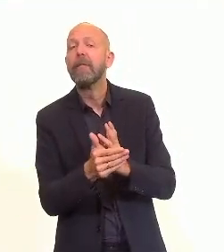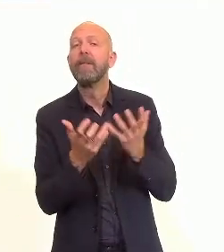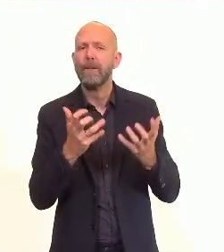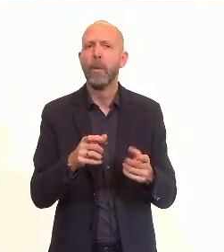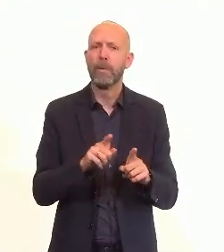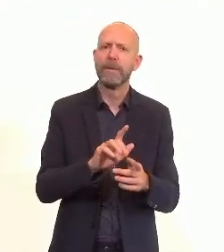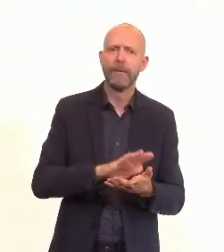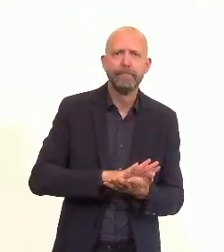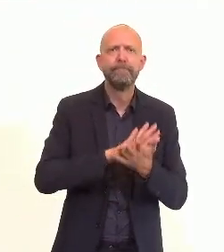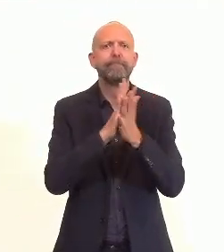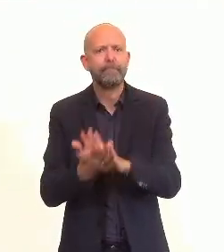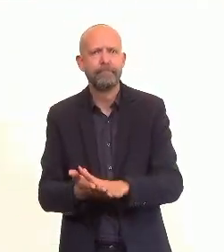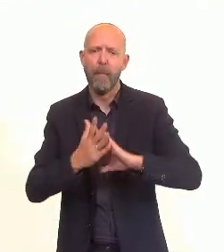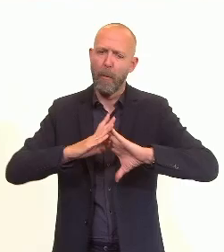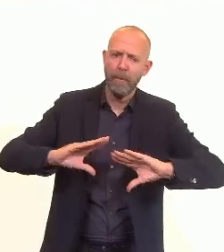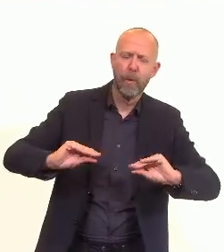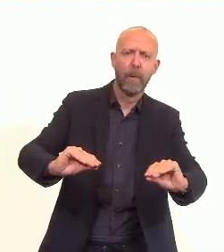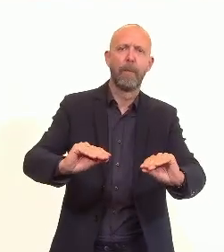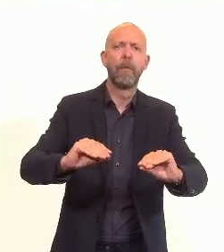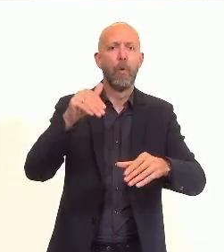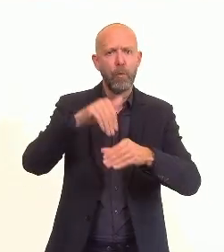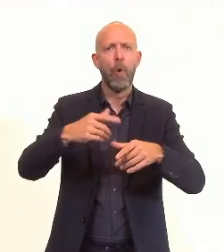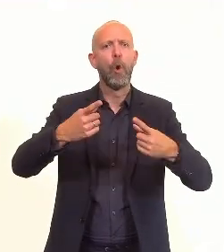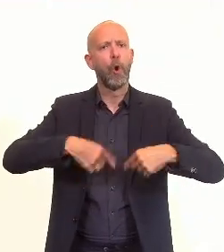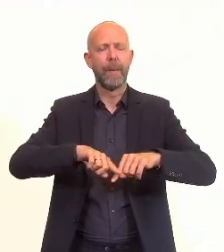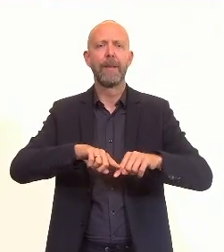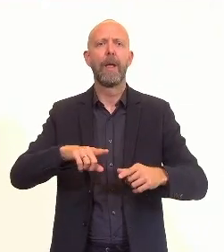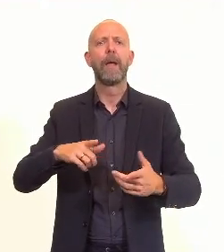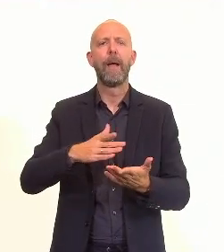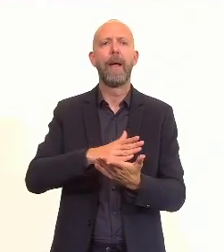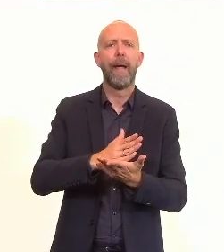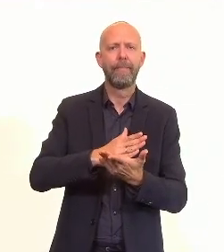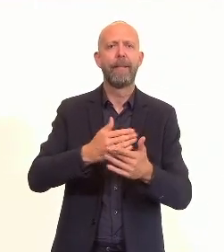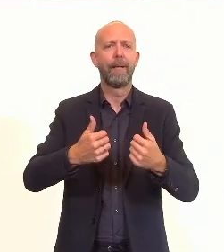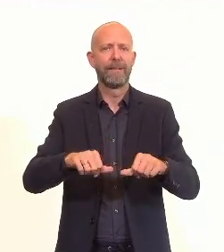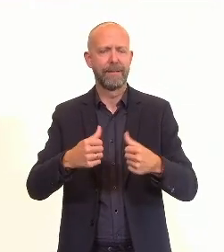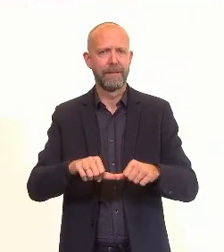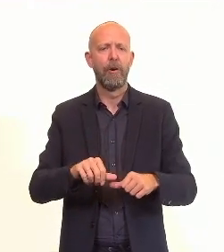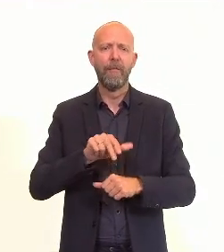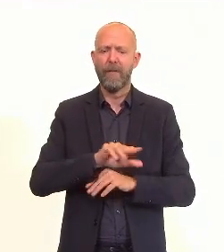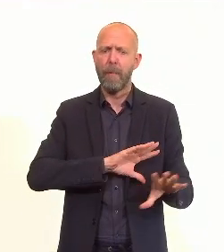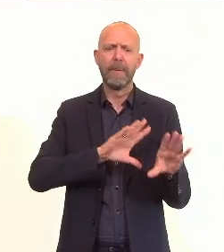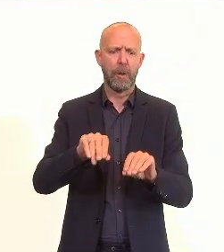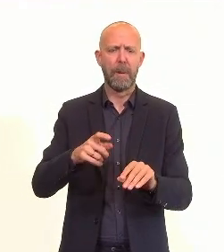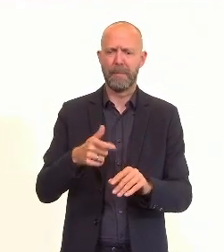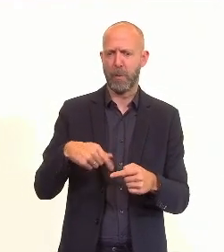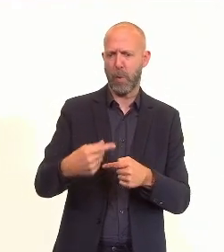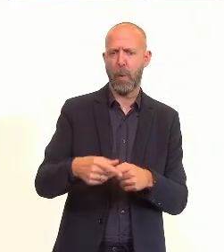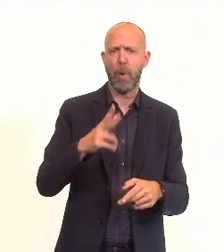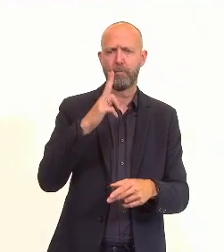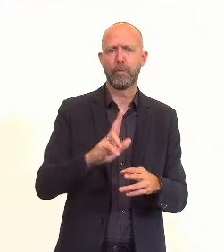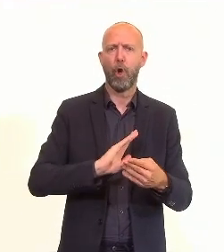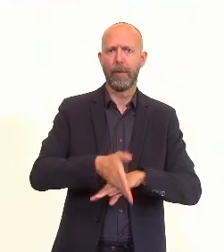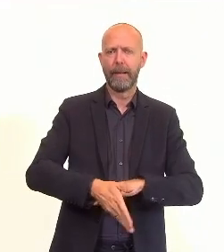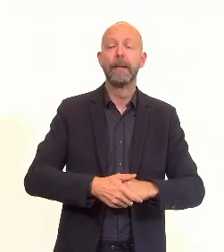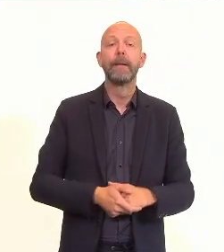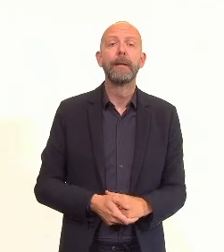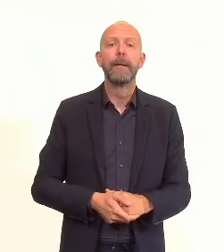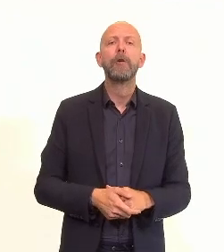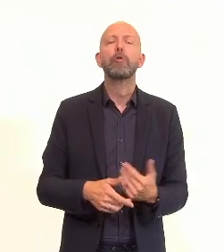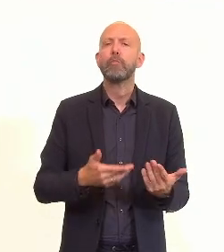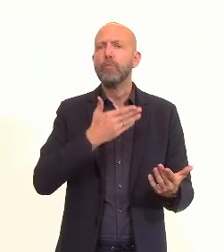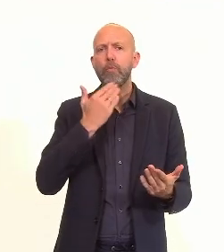aussi en place au sein d'un comité interrésident qui se mettra en place très prochainement à partir de la rentrée. Je vais vous laisser